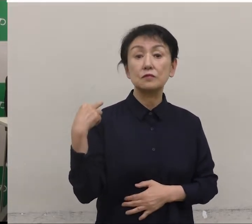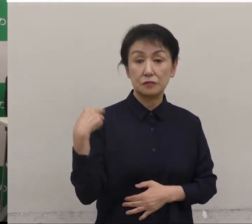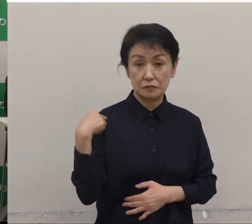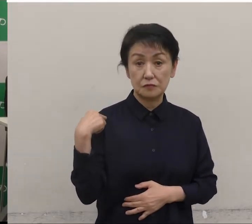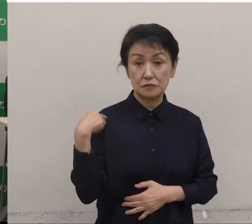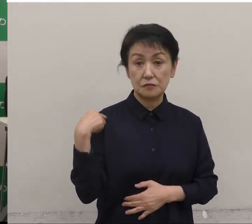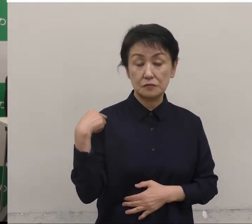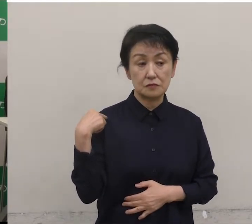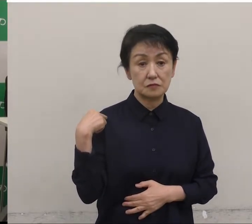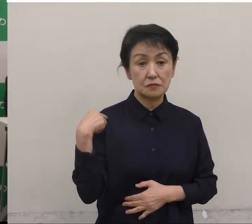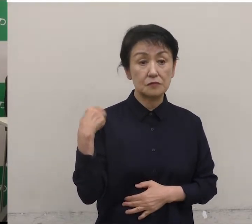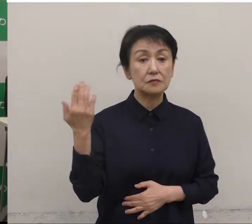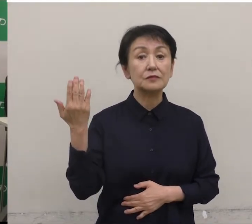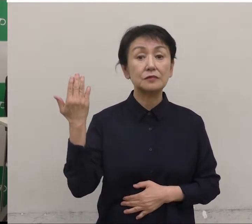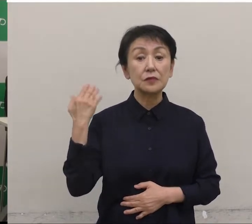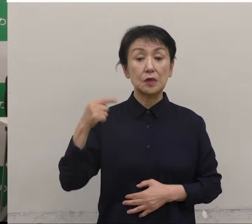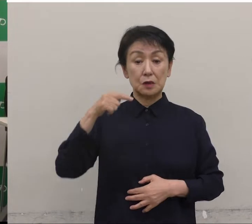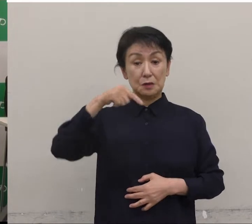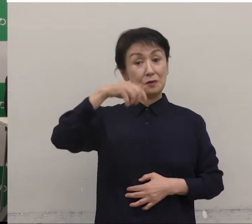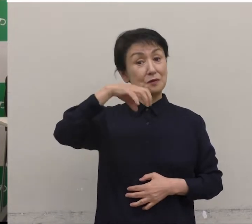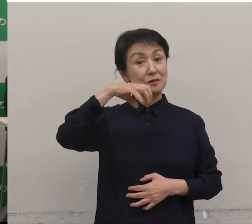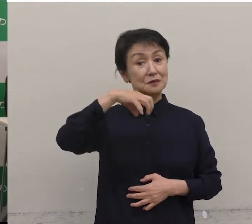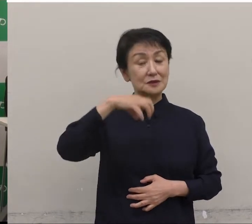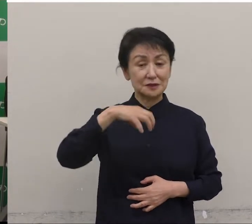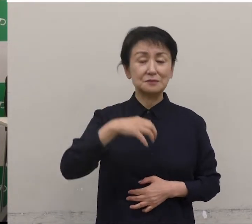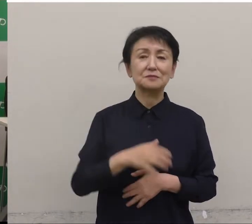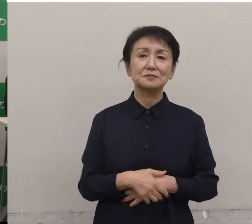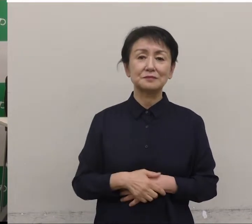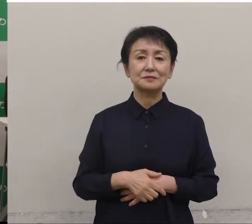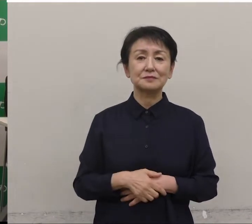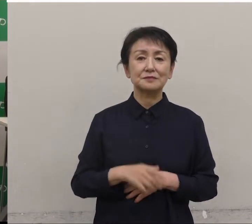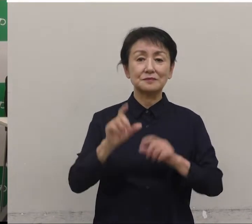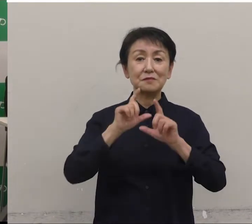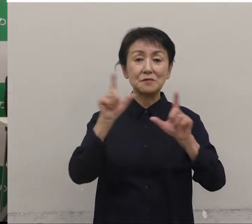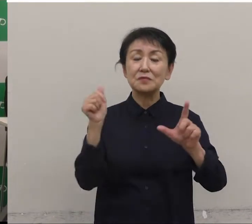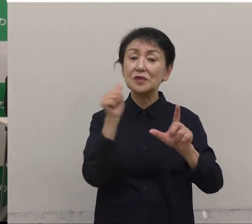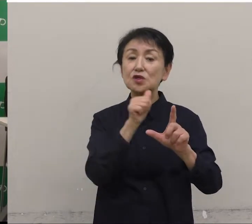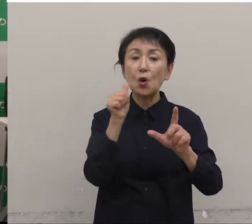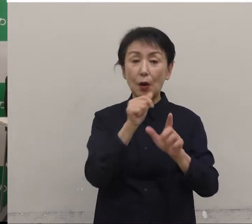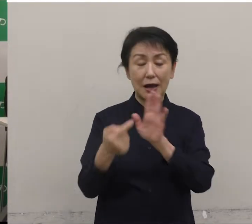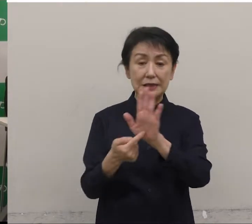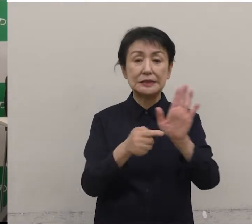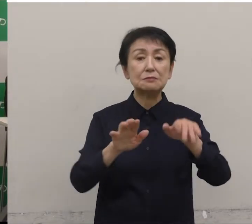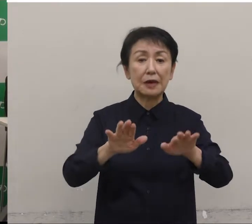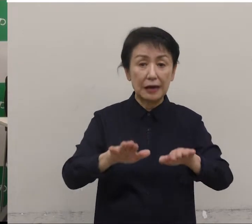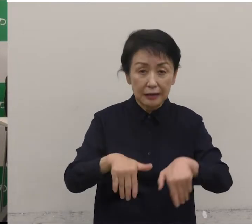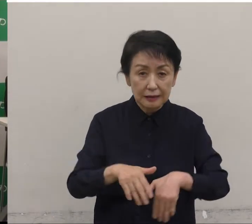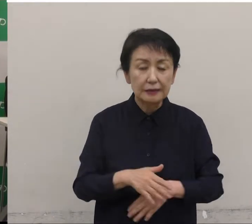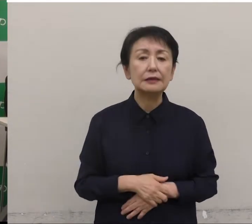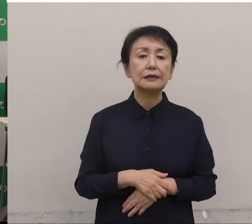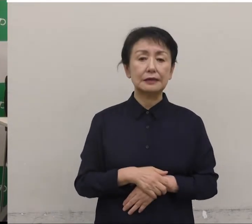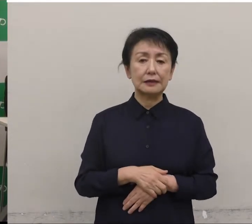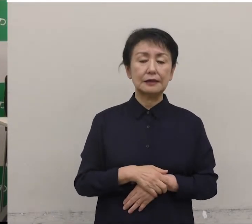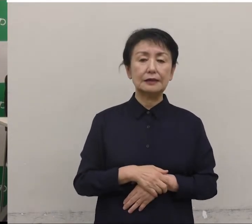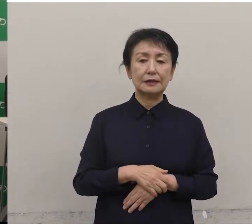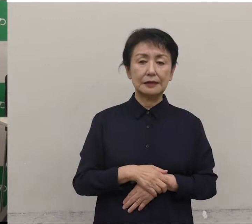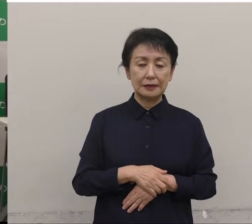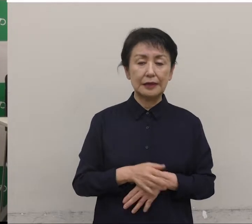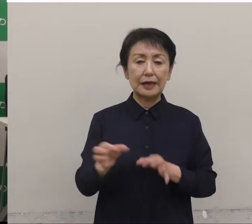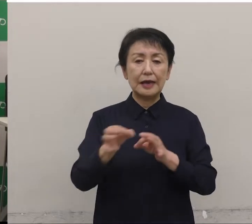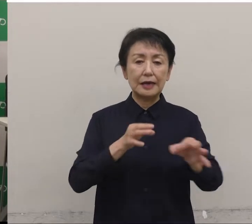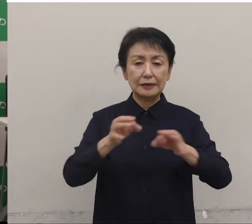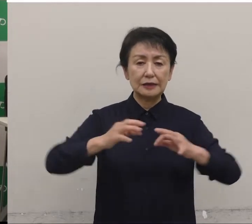先月ここで締結というかですね、ご紹介させていただきました営業戦略アドバイザー